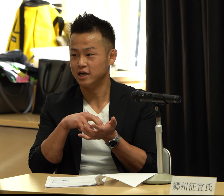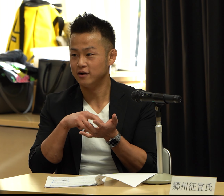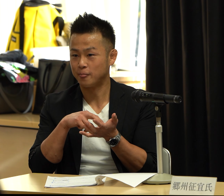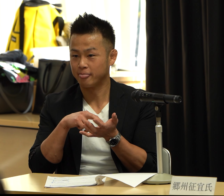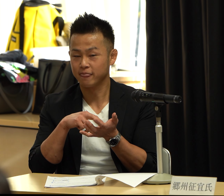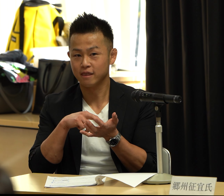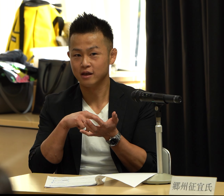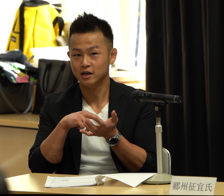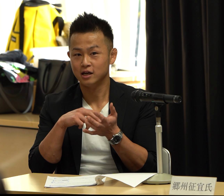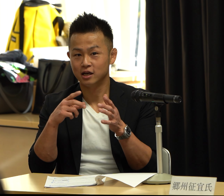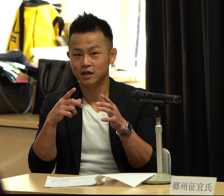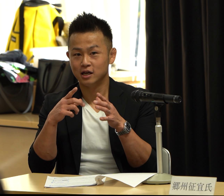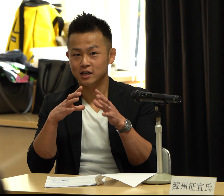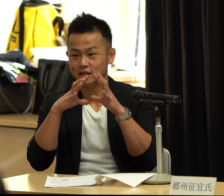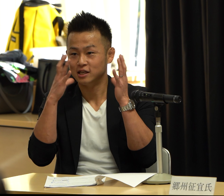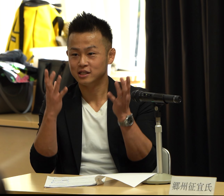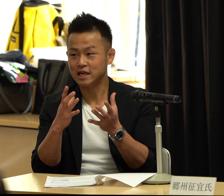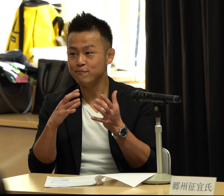として